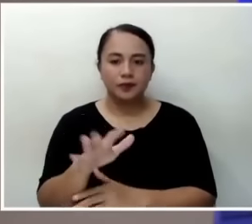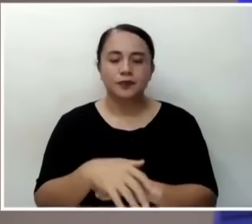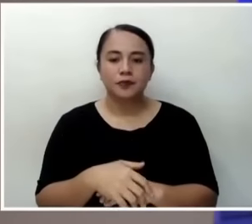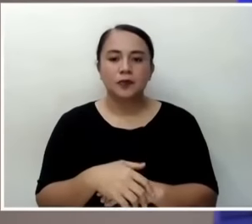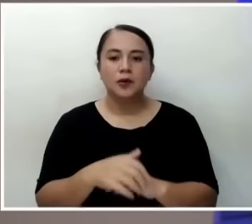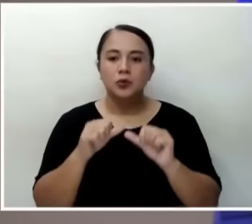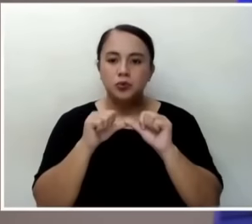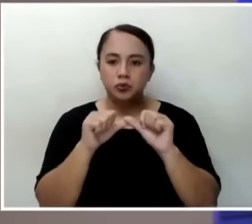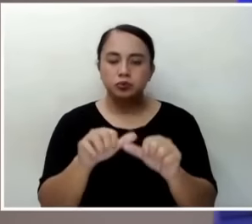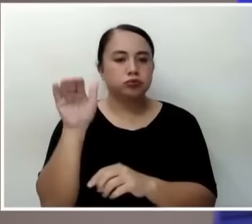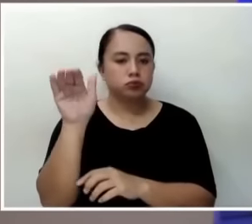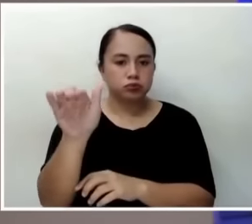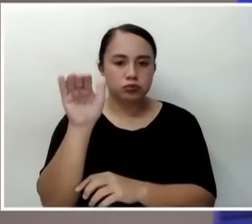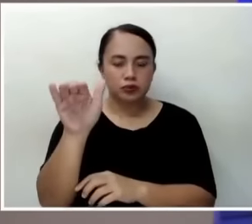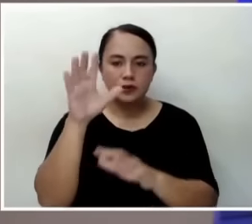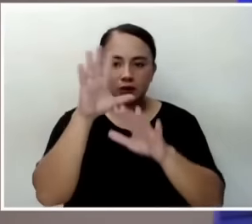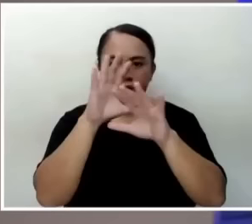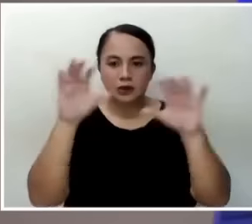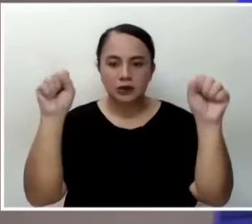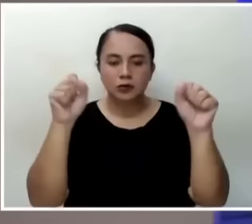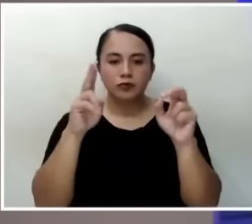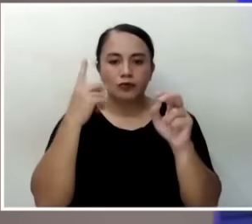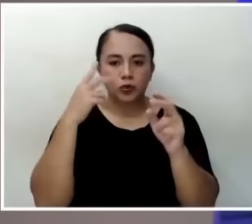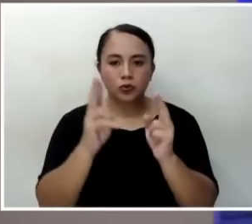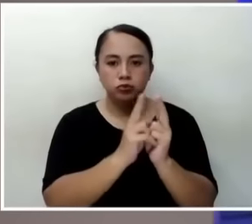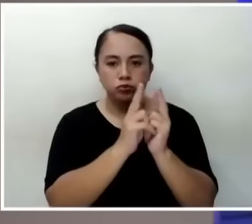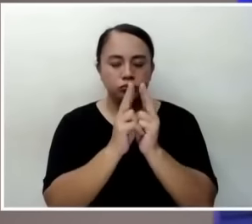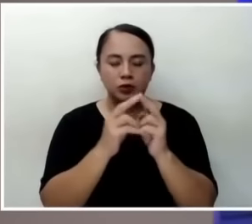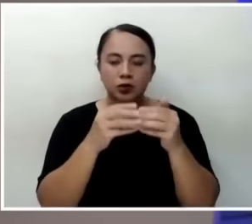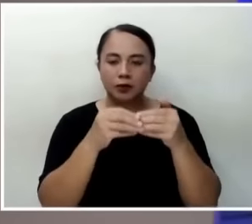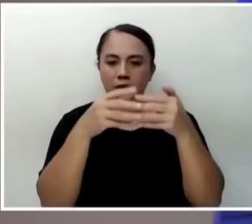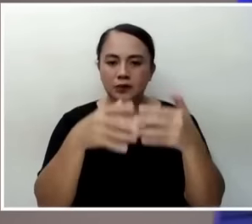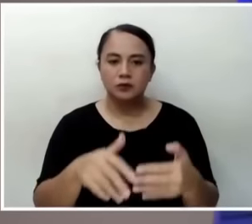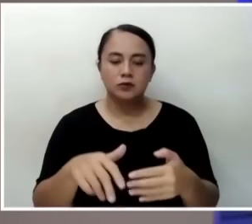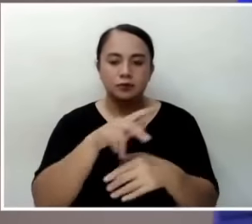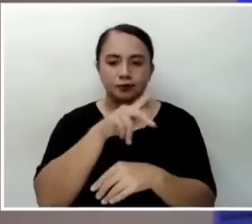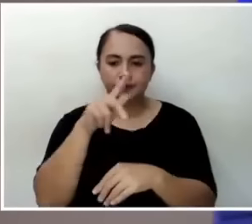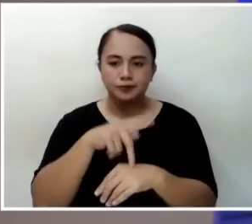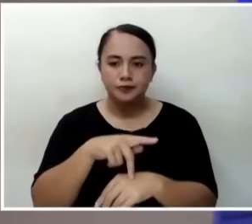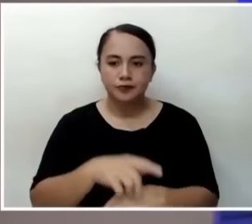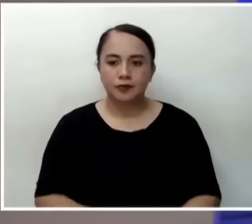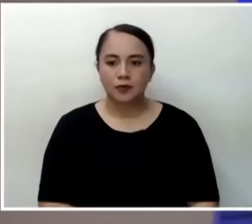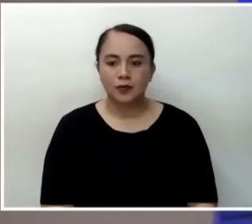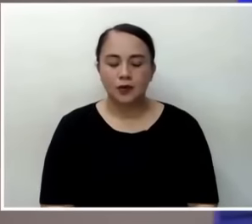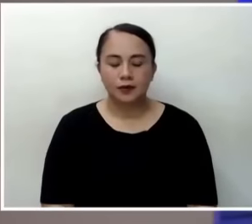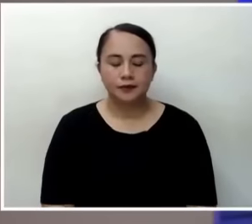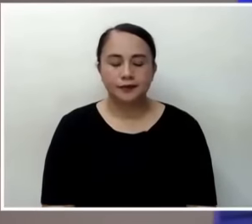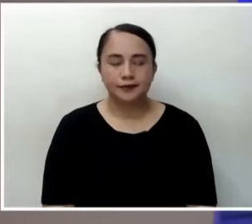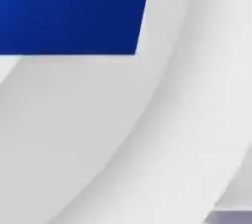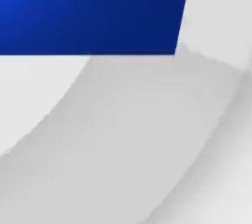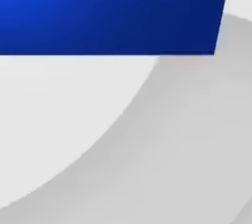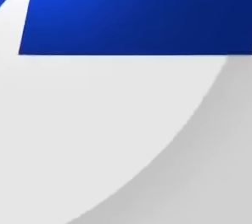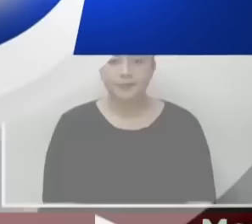ang panawagan ng Pangulo para sa pagkakaisa ng mga lider sa bansa. Nagpapatrol, Pia Gutierrez.